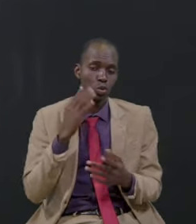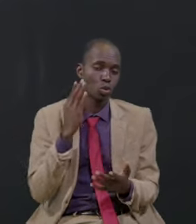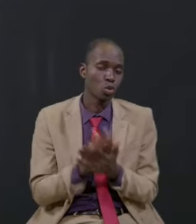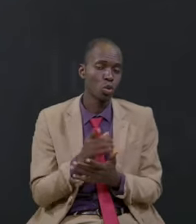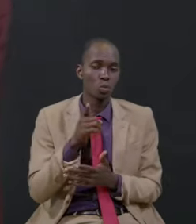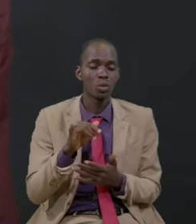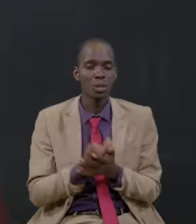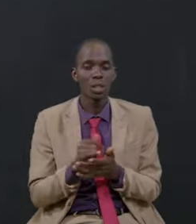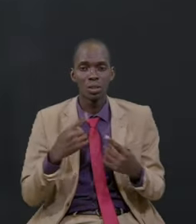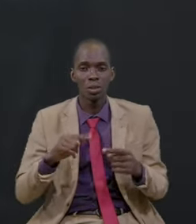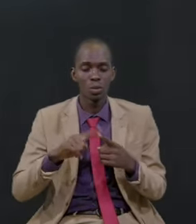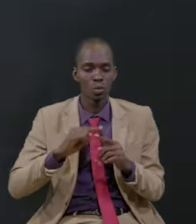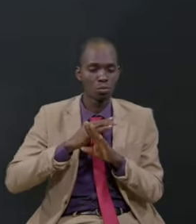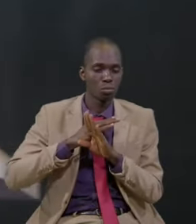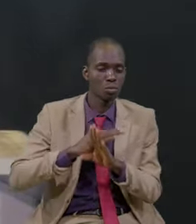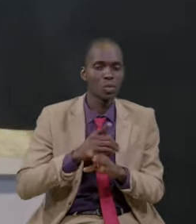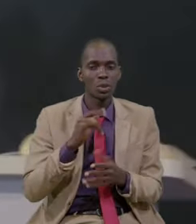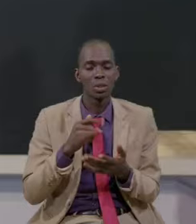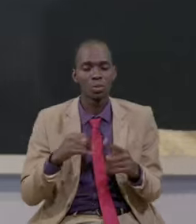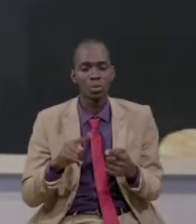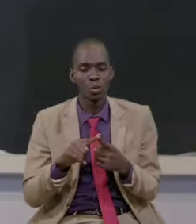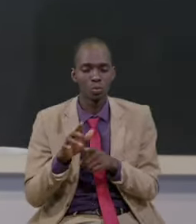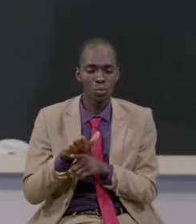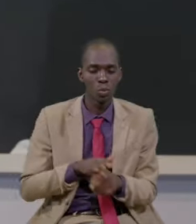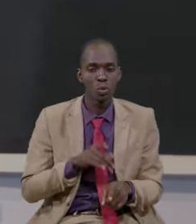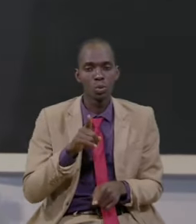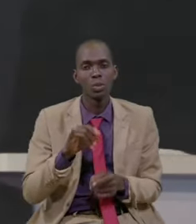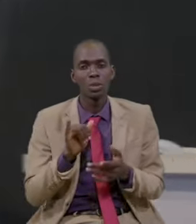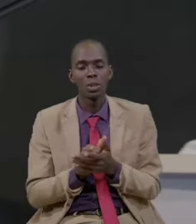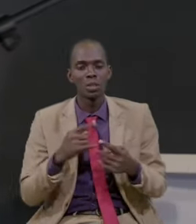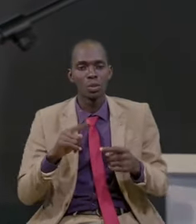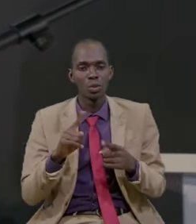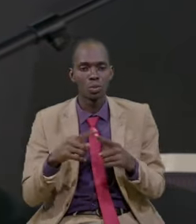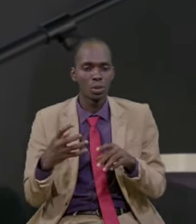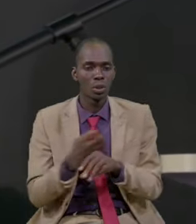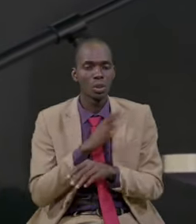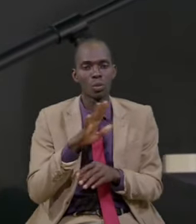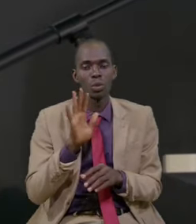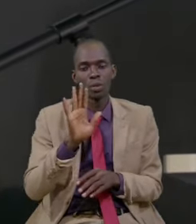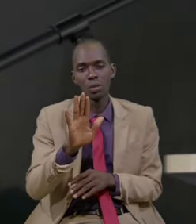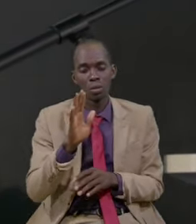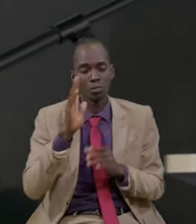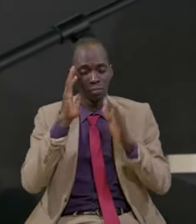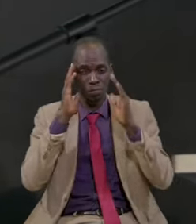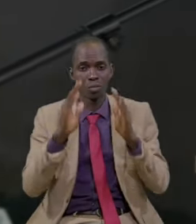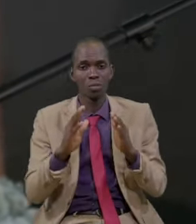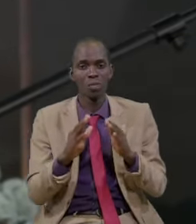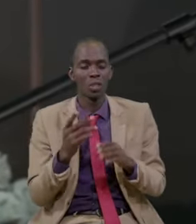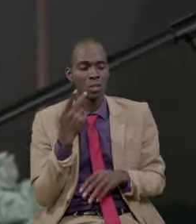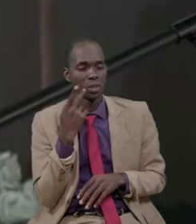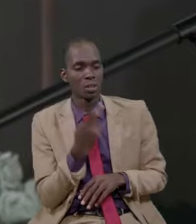Qui essaie de te retarder? Qui essaie d'attirer ton attention? Et nous voilà, voilà la